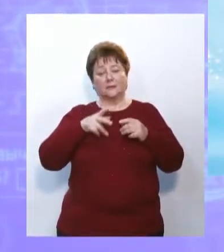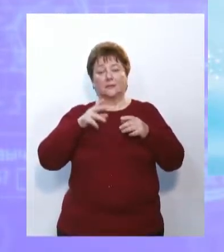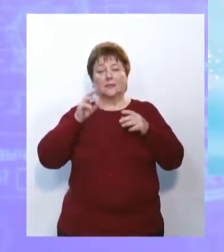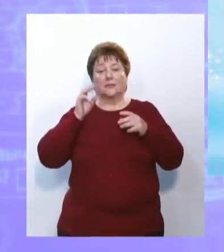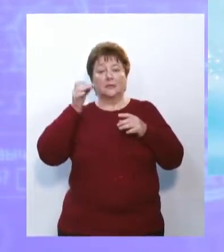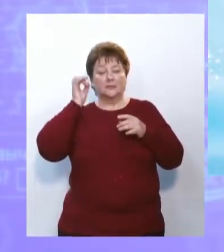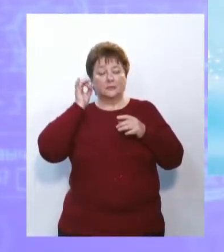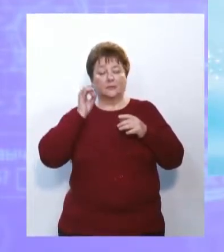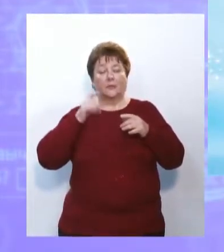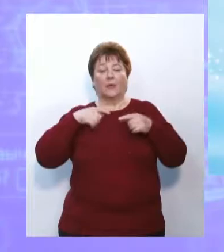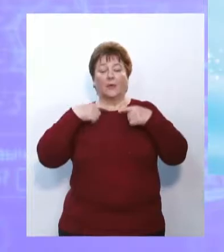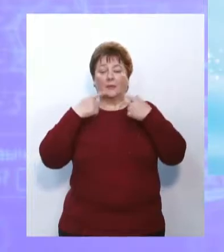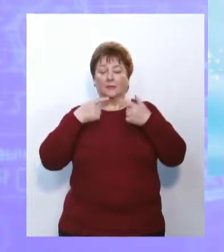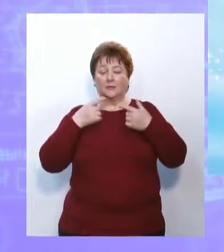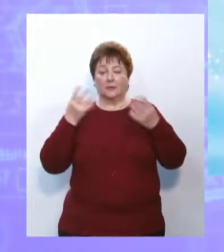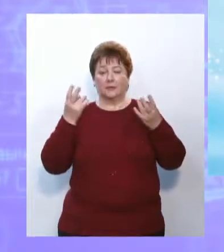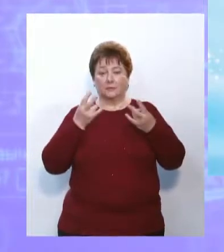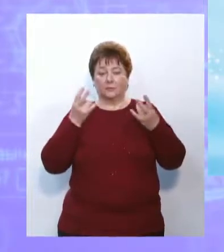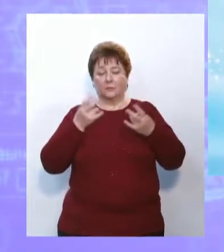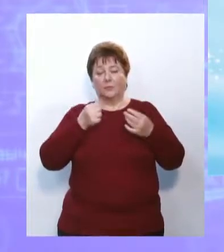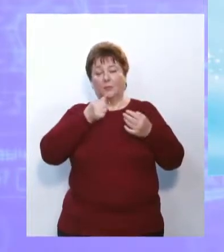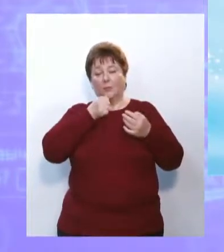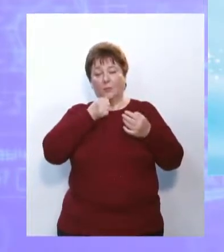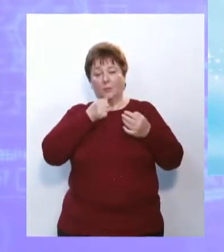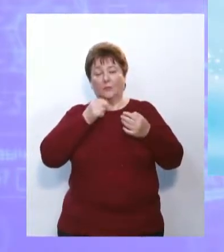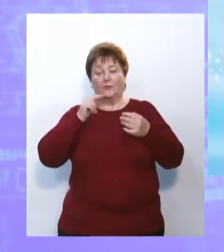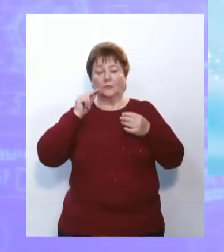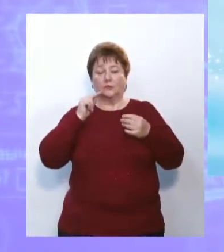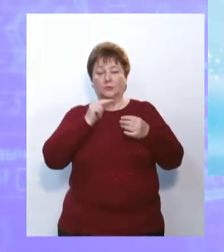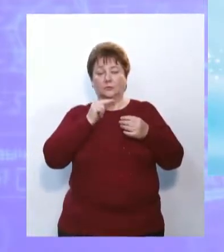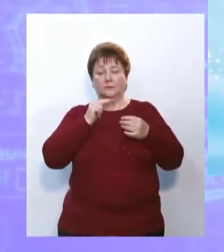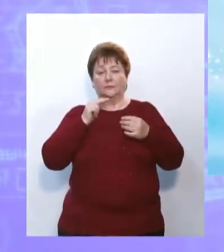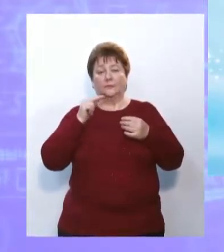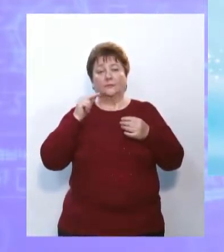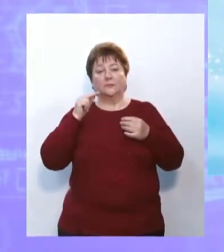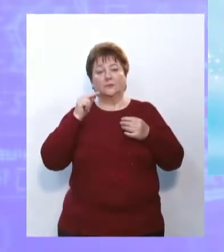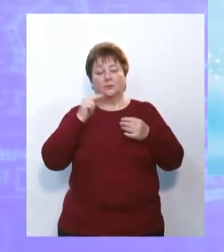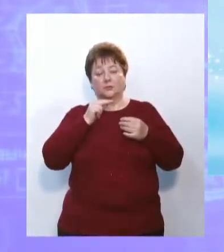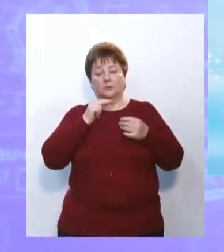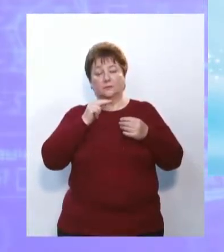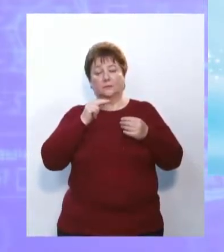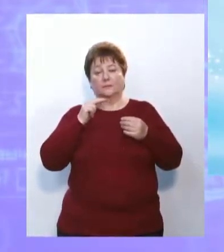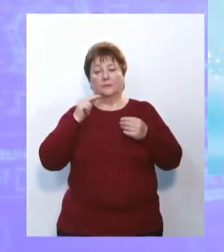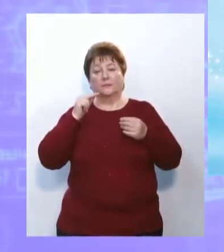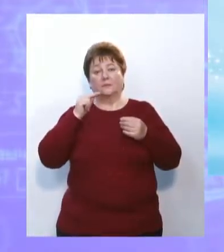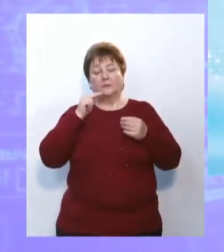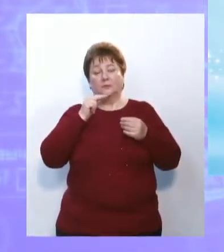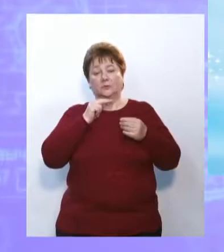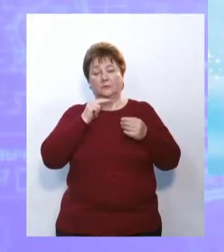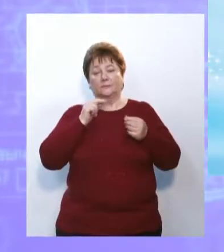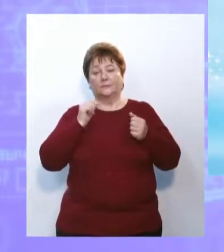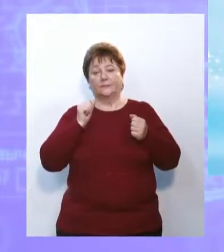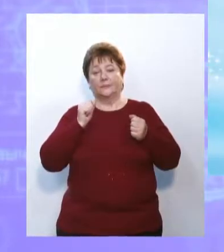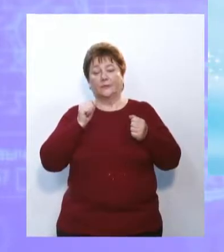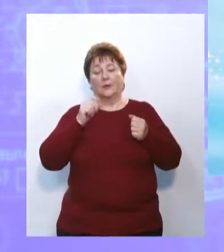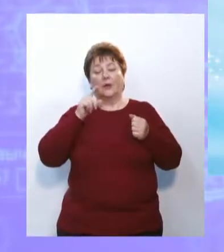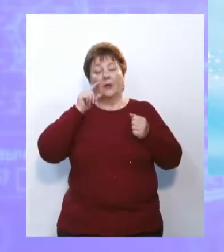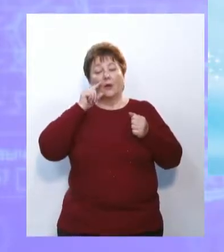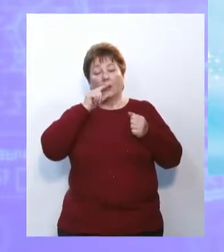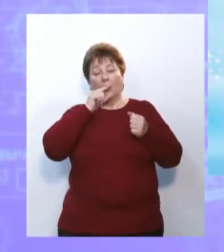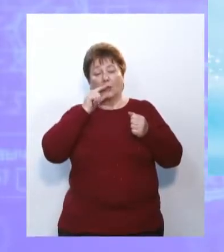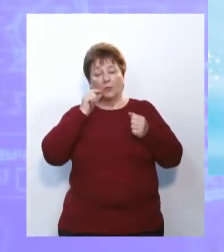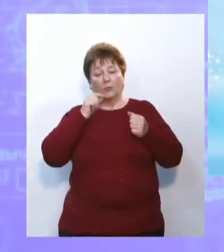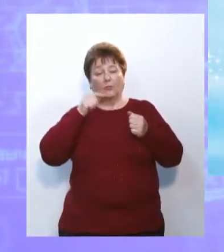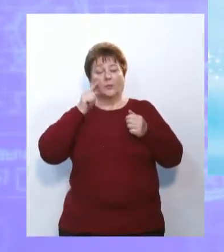Давайте произнесем этот звук. Ч, Ч, Ч. Губы